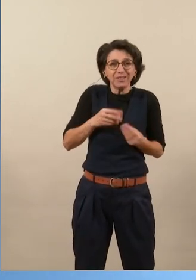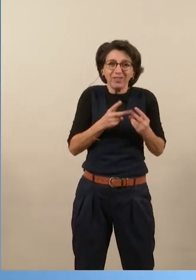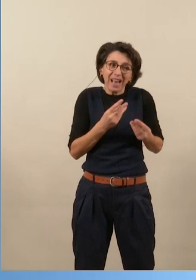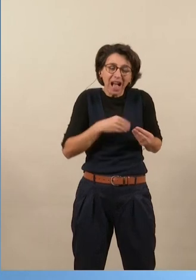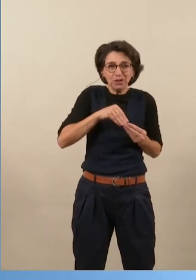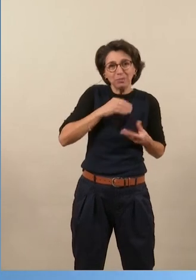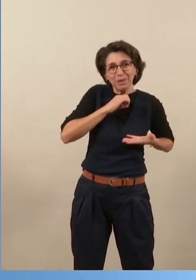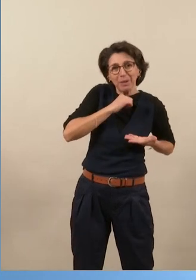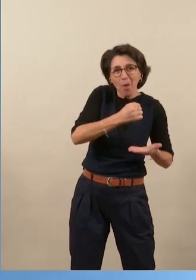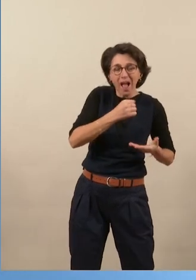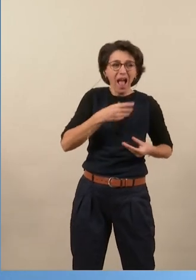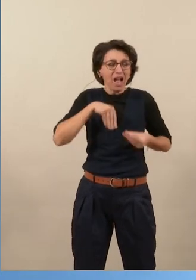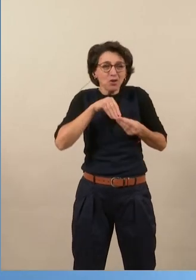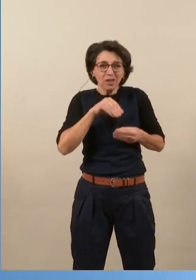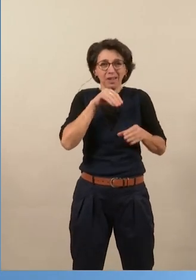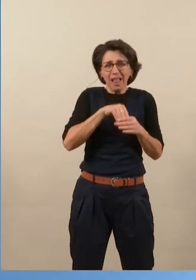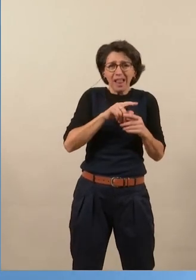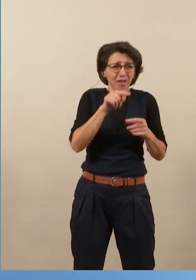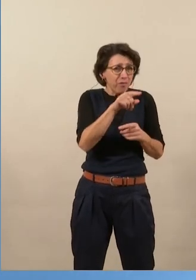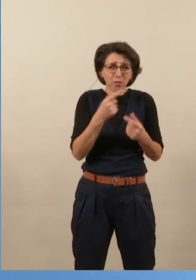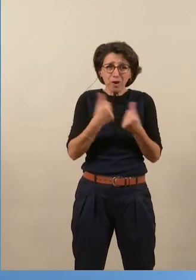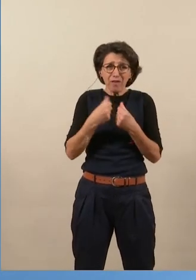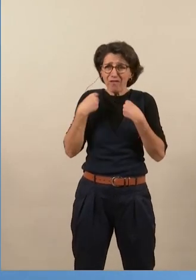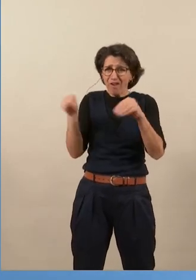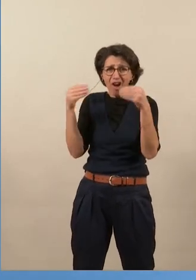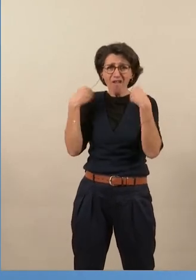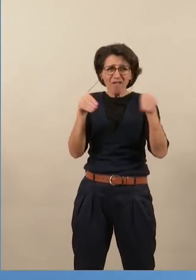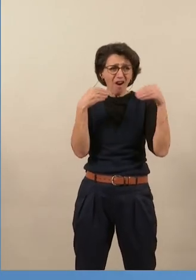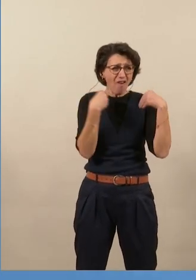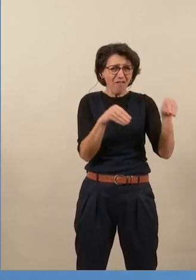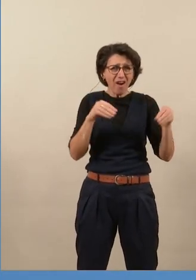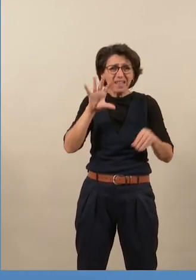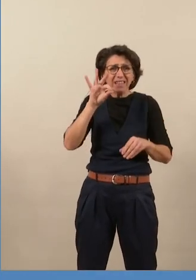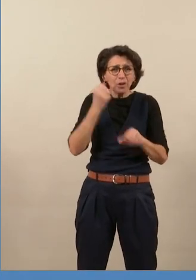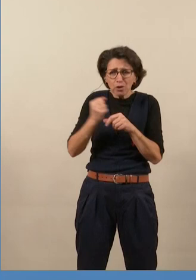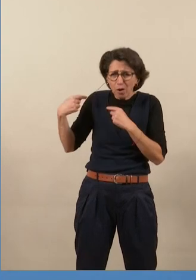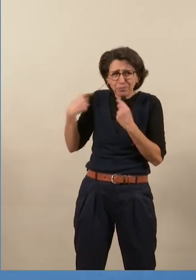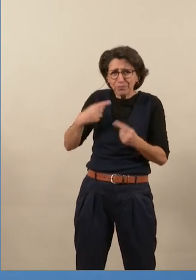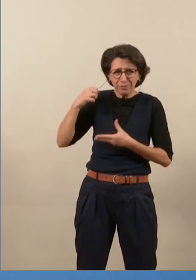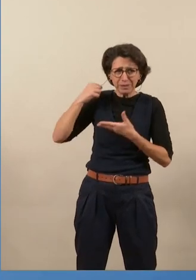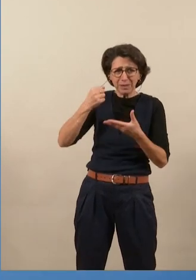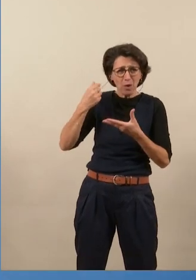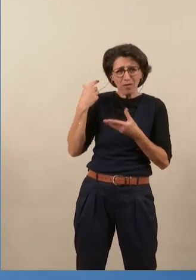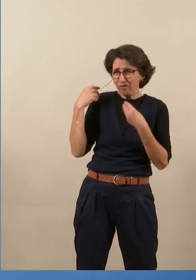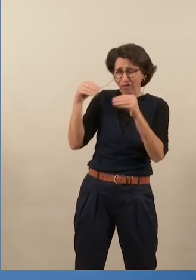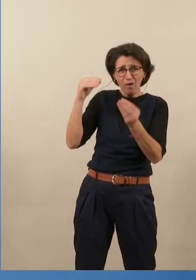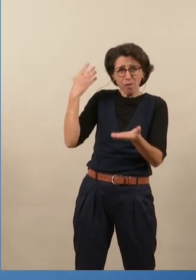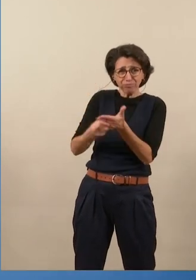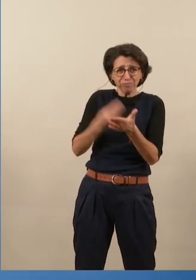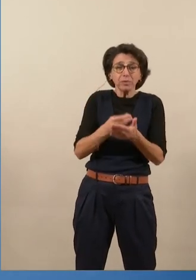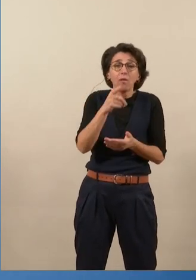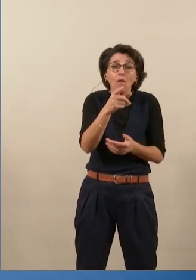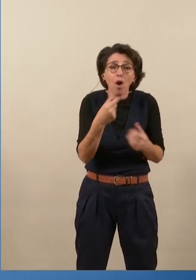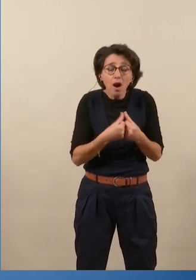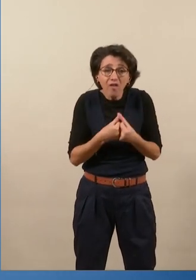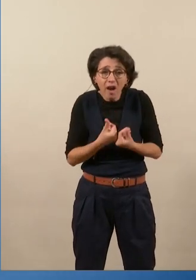vous tout ce que vous aurez vendu c'est ce qui a été accumulé par de parfois depuis 50 ans ou 100 ans et vous qu'avez-vous créé pour les